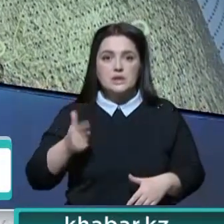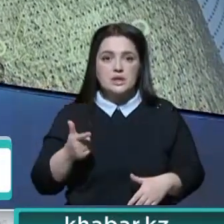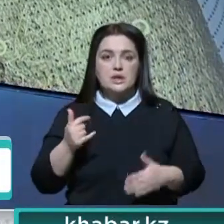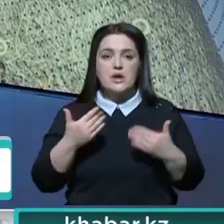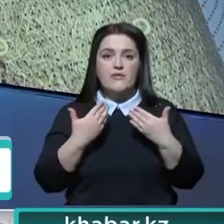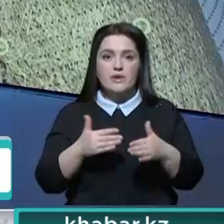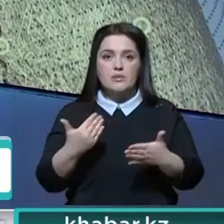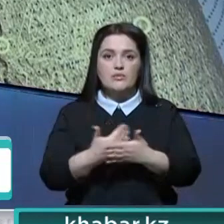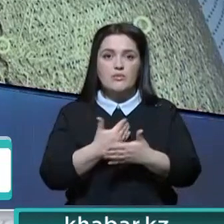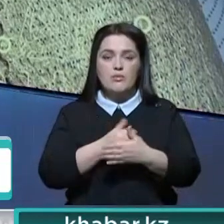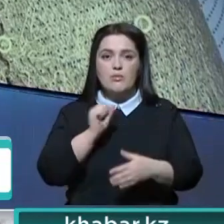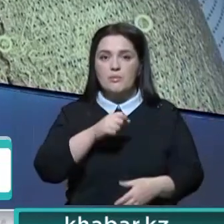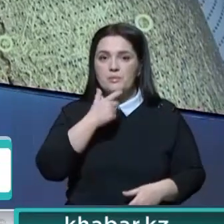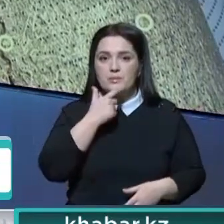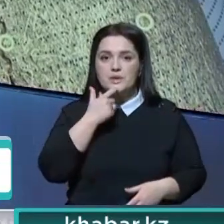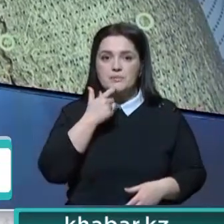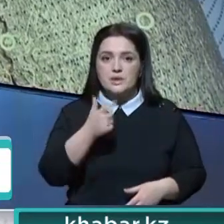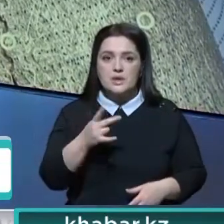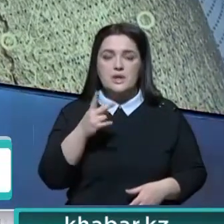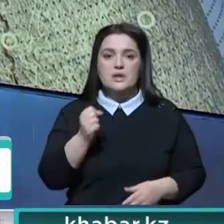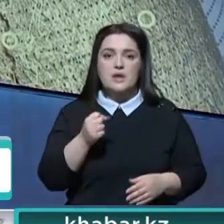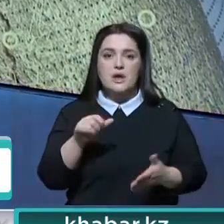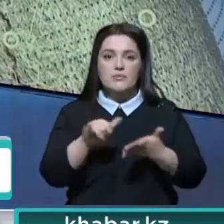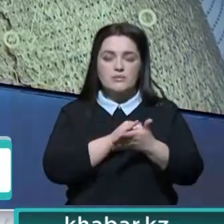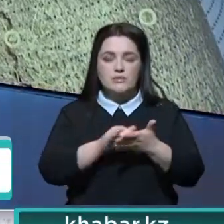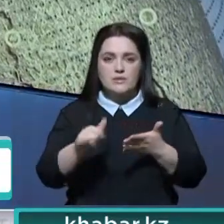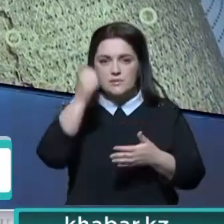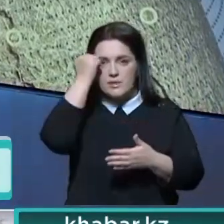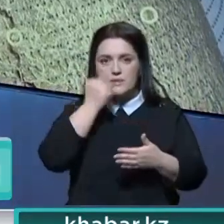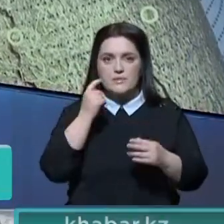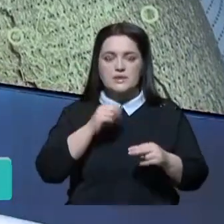Facebook и Instagram. А выпуски новостей вы можете посмотреть на видеохостинге YouTube.